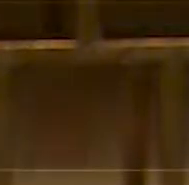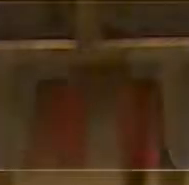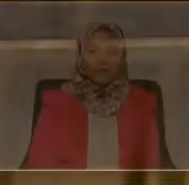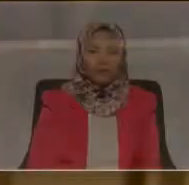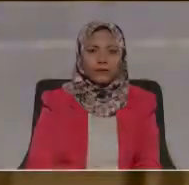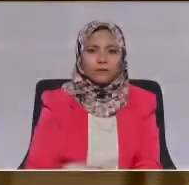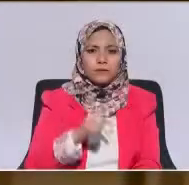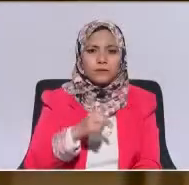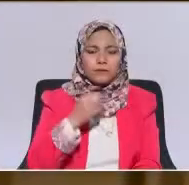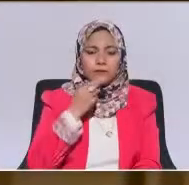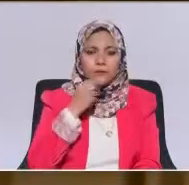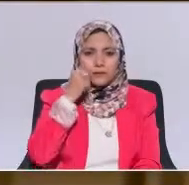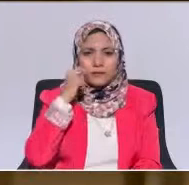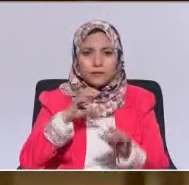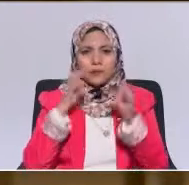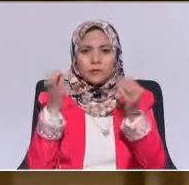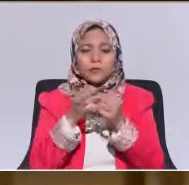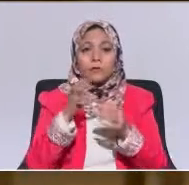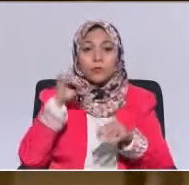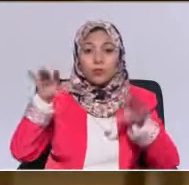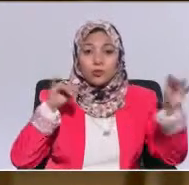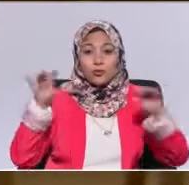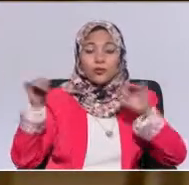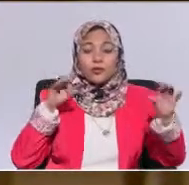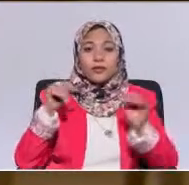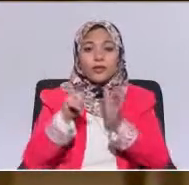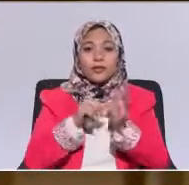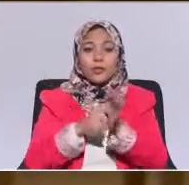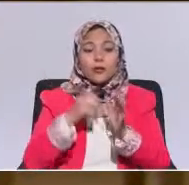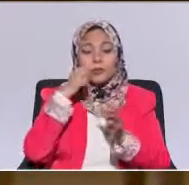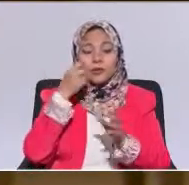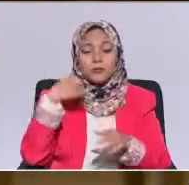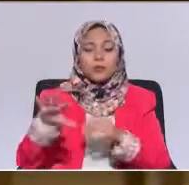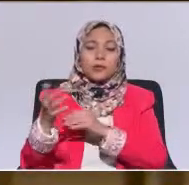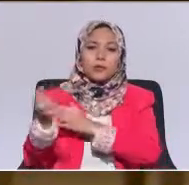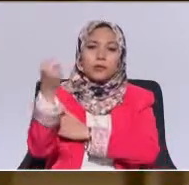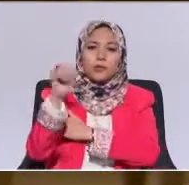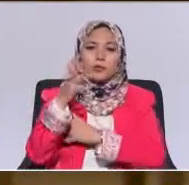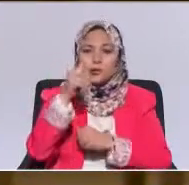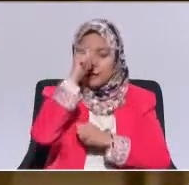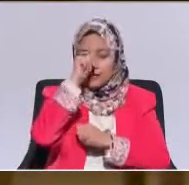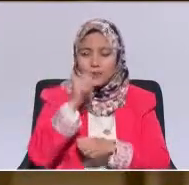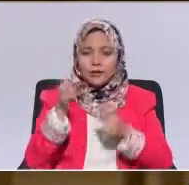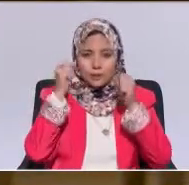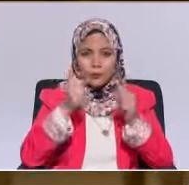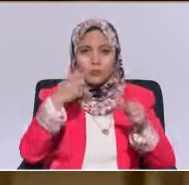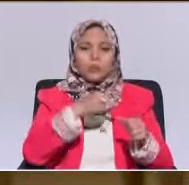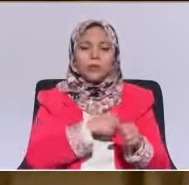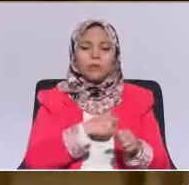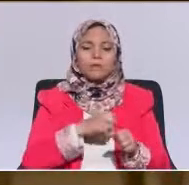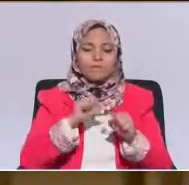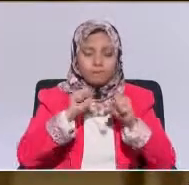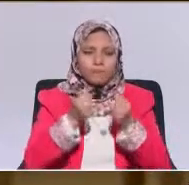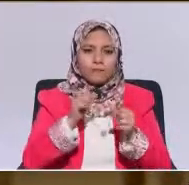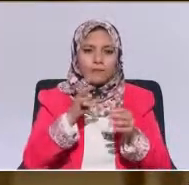معايا النهاردة بواحد من الناس قصة من قصص التضحية والبطولة، وفي نفس الوقت قصة حزينة وموجعة للقلب. قصة